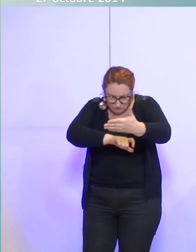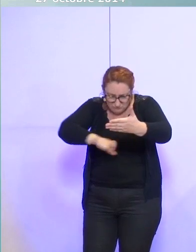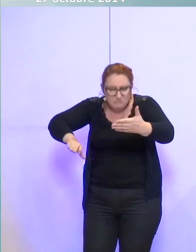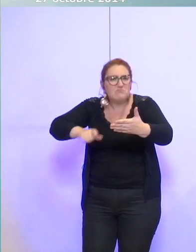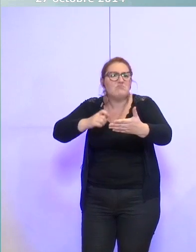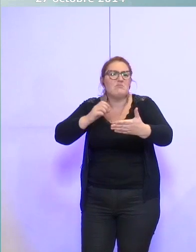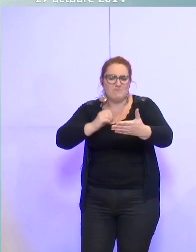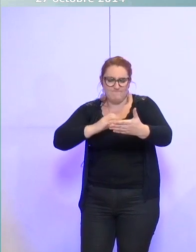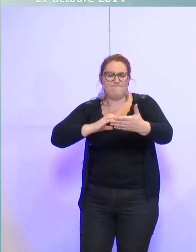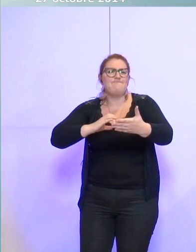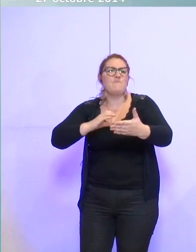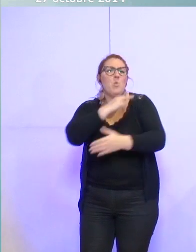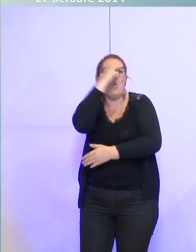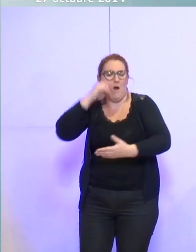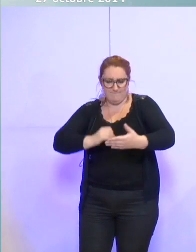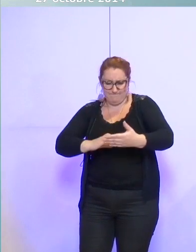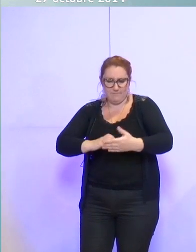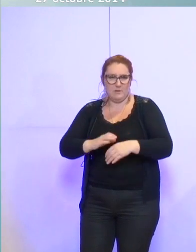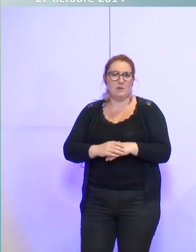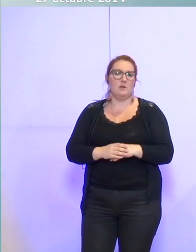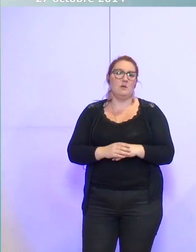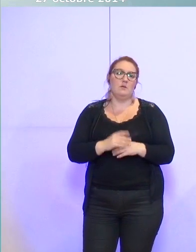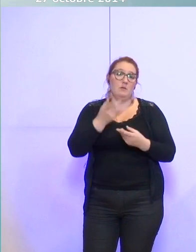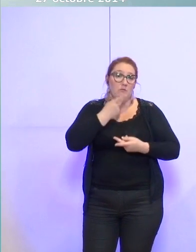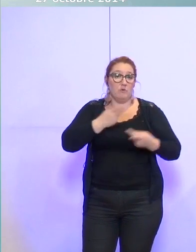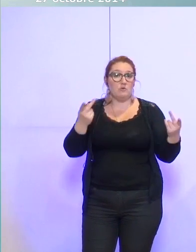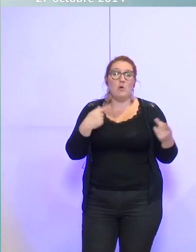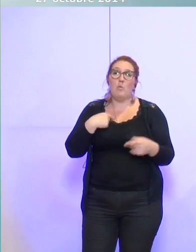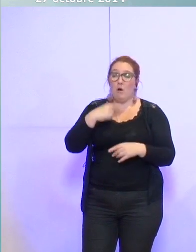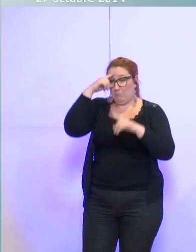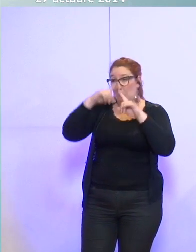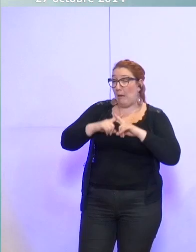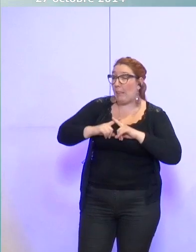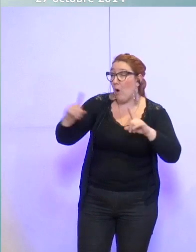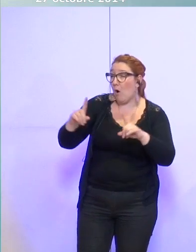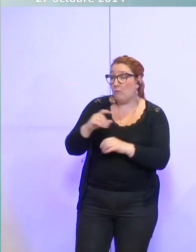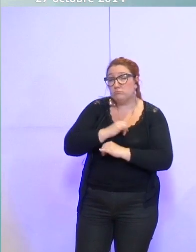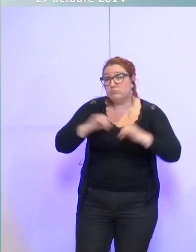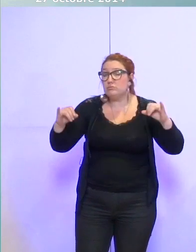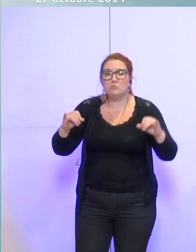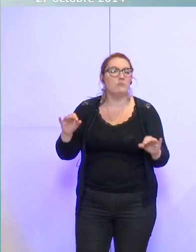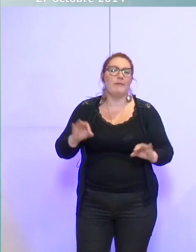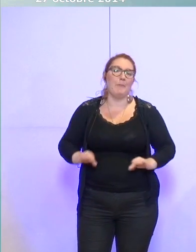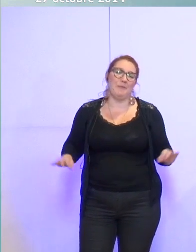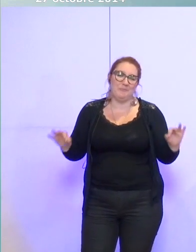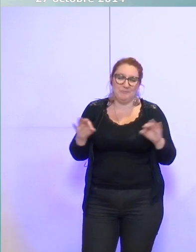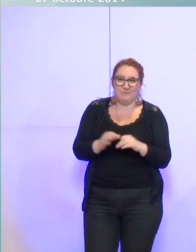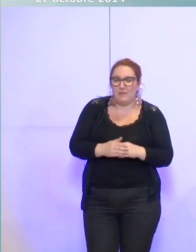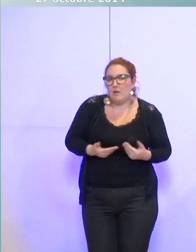avez exposés. Très sincèrement, il n'y a pas de désaccord majeur avec vous pour dire qu'aujourd'hui, le fait